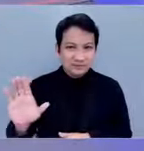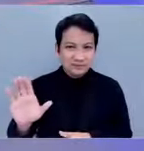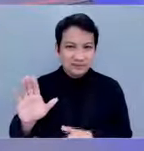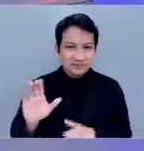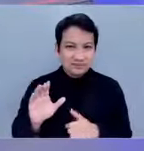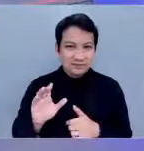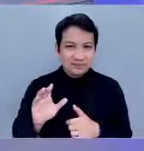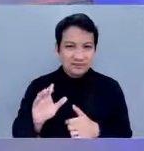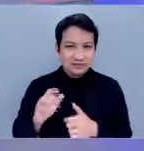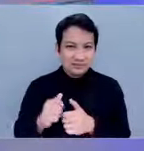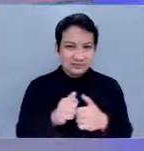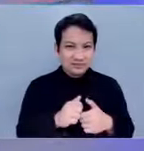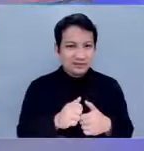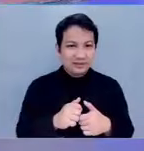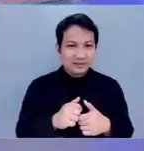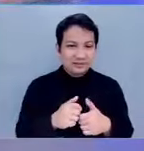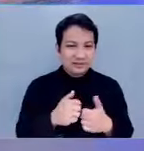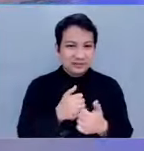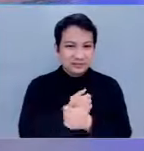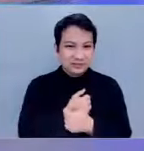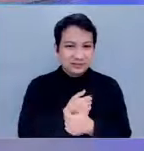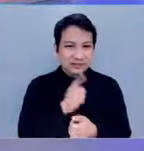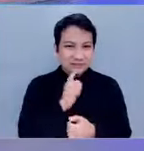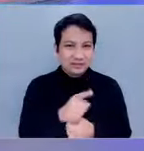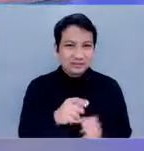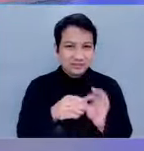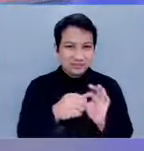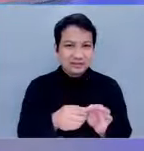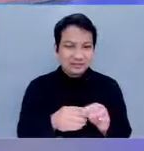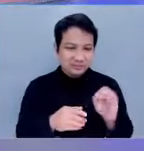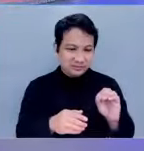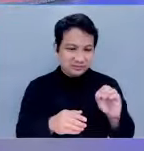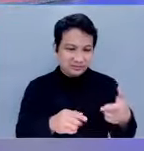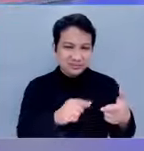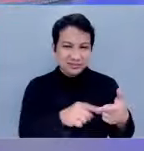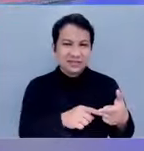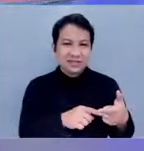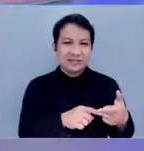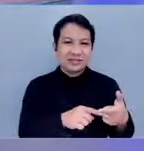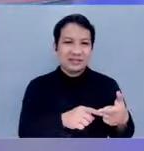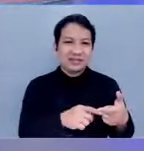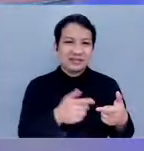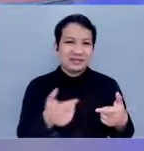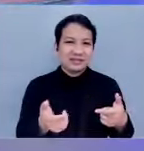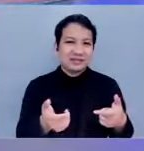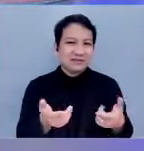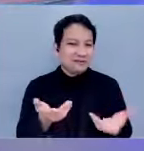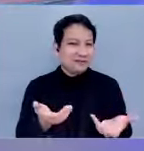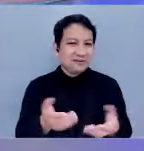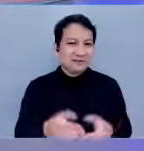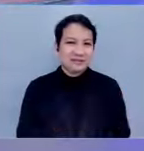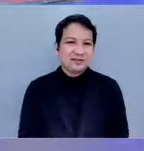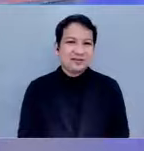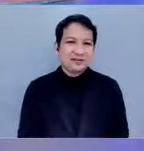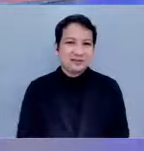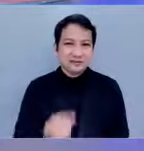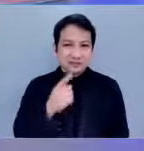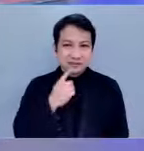Donnie. Siya naman talaga OG. Kaya, the OG. Kaya, nagselos ba yung... Naitabi